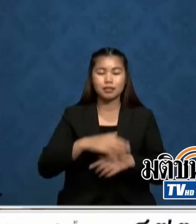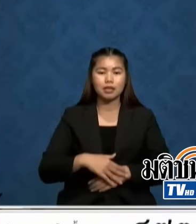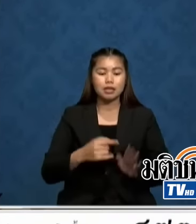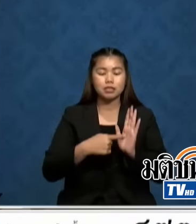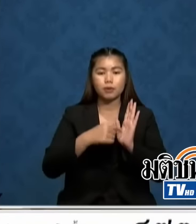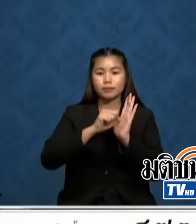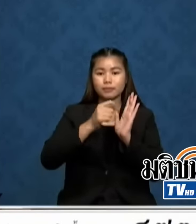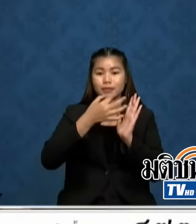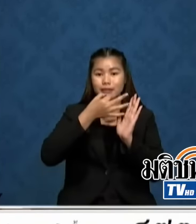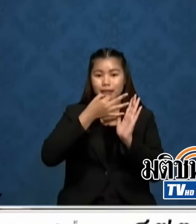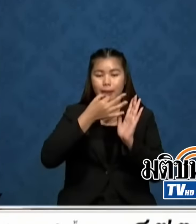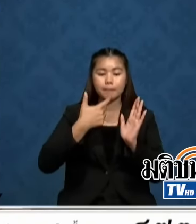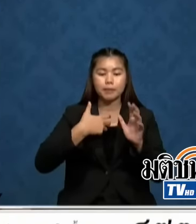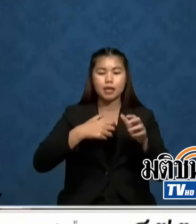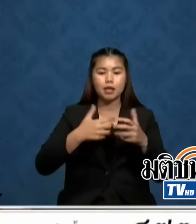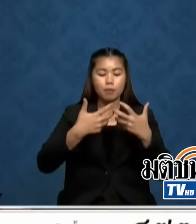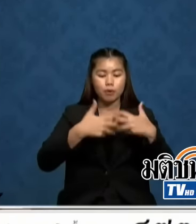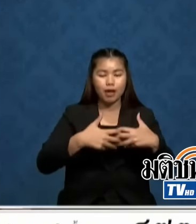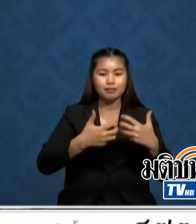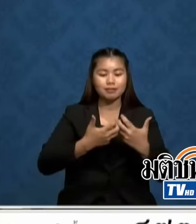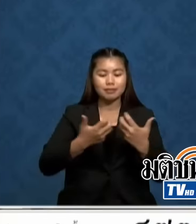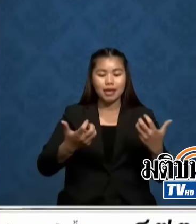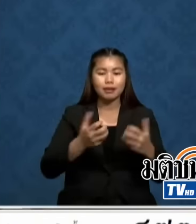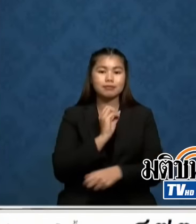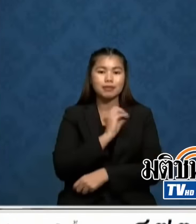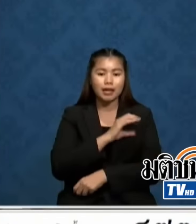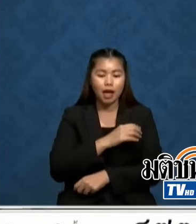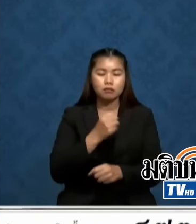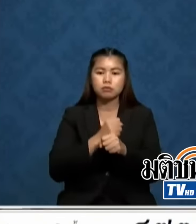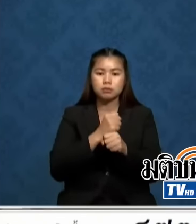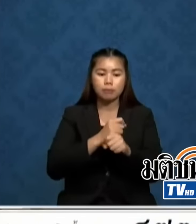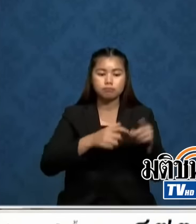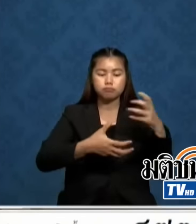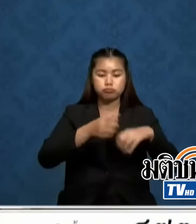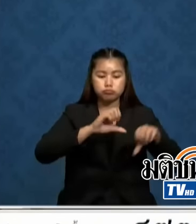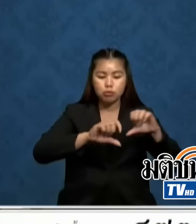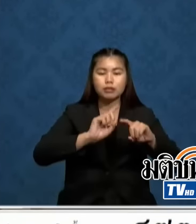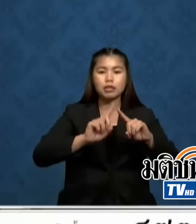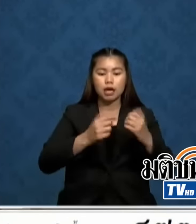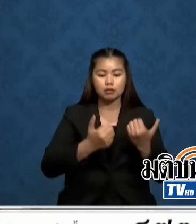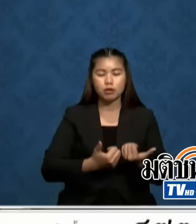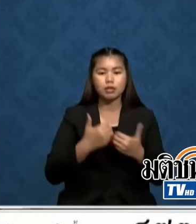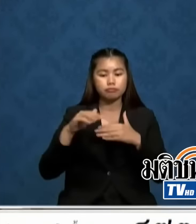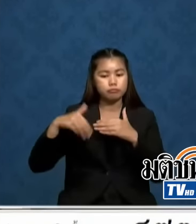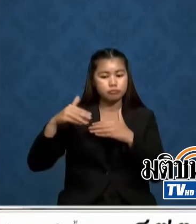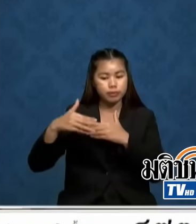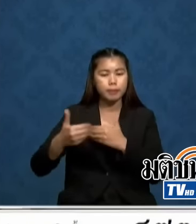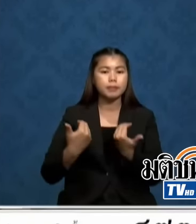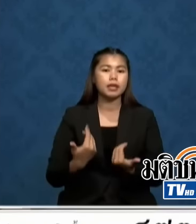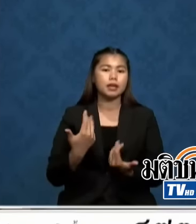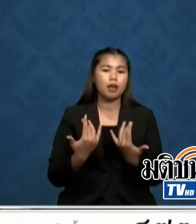สมุทรสาครมีโรงงานคัดแยกและโรงงานหลอมขนาดเล็กจำนวนมากซึ่งเป็นประเด็นในสื่อมาอย่างต่อเนื่องเดี๋ยวจะมี